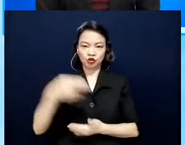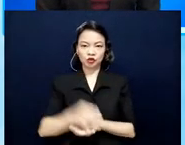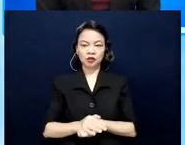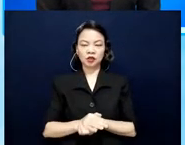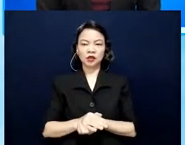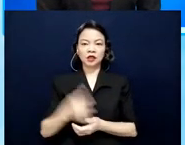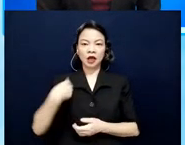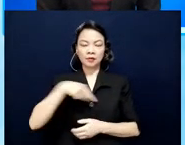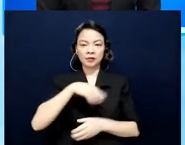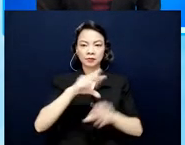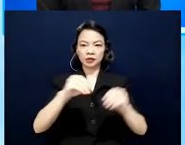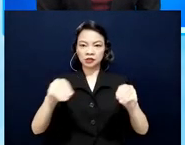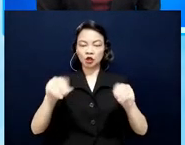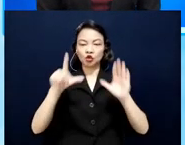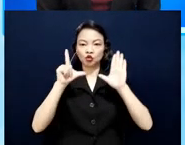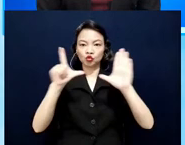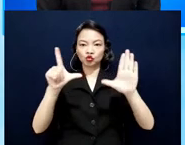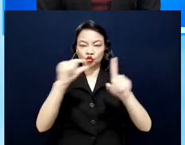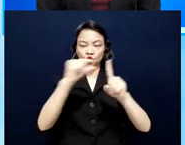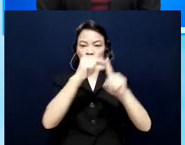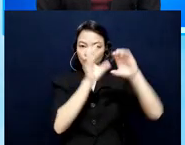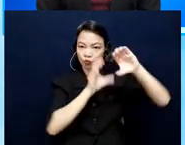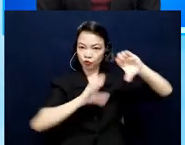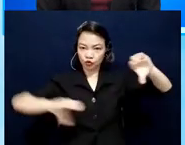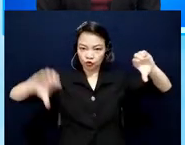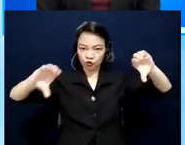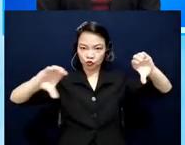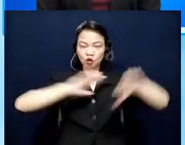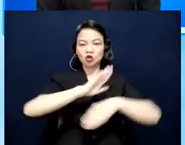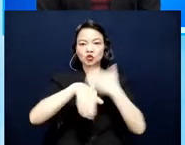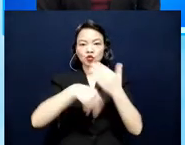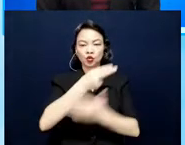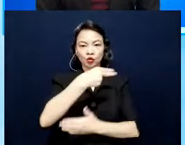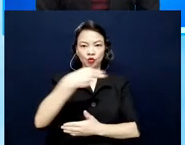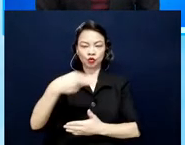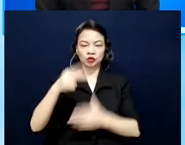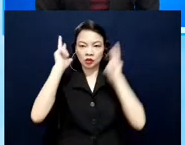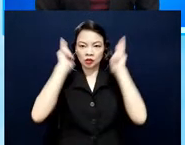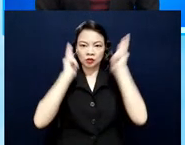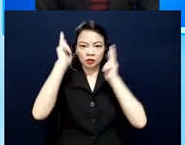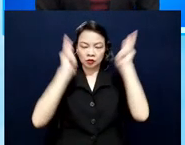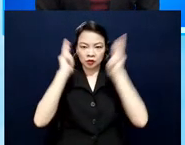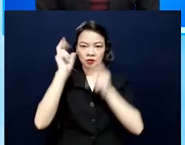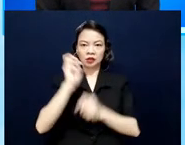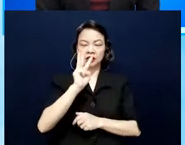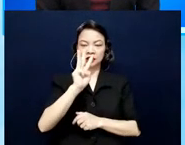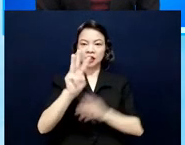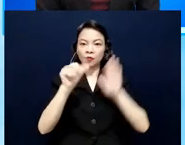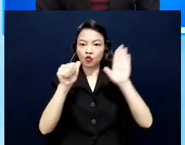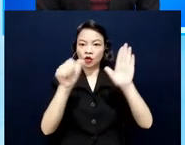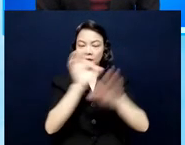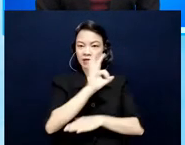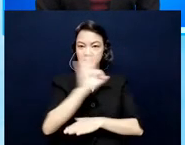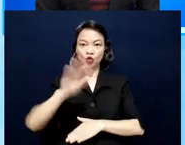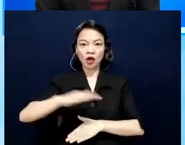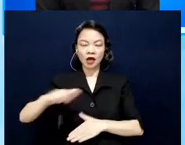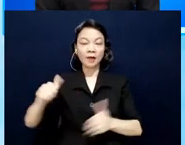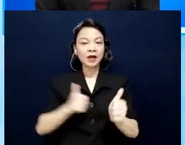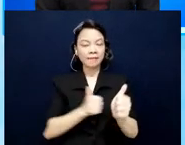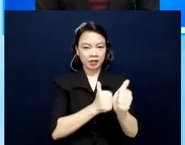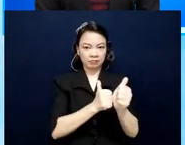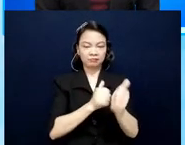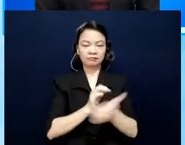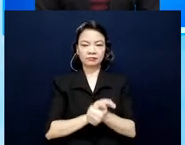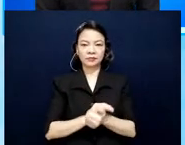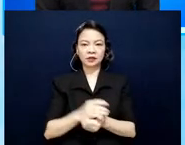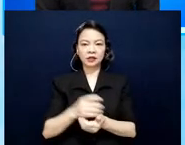provinsi di seluruh Indonesia, dan di NTT di sini ada 36.000 anak dampingan. Nah, apa-apa yang kami pelajari